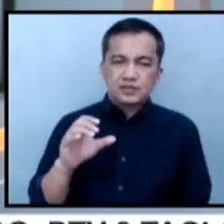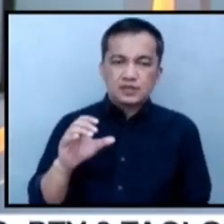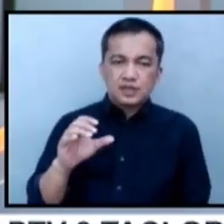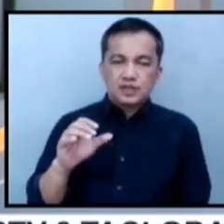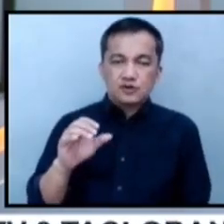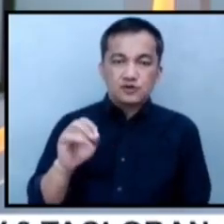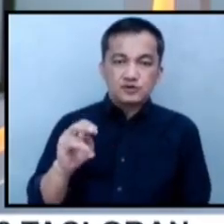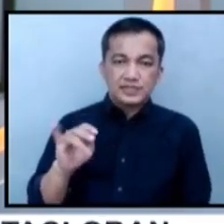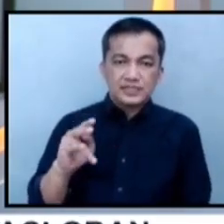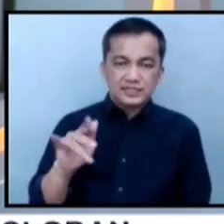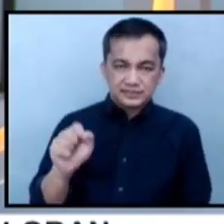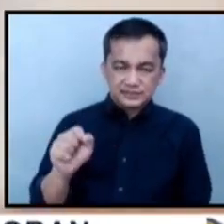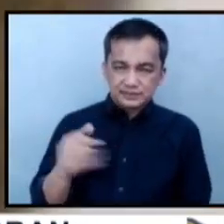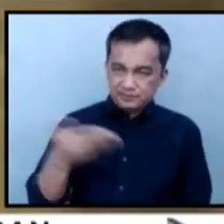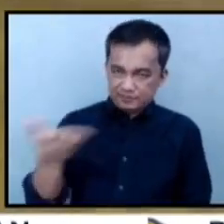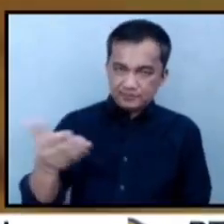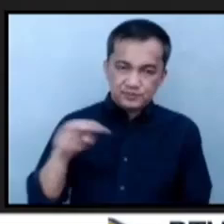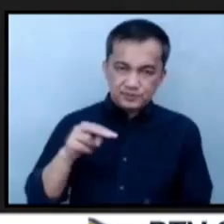vista